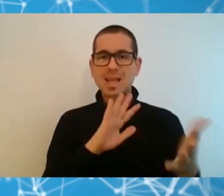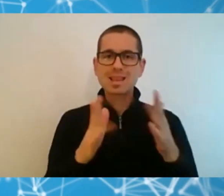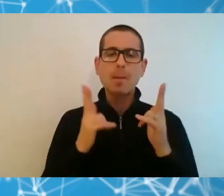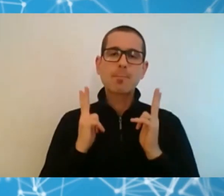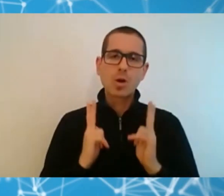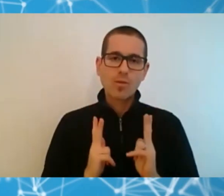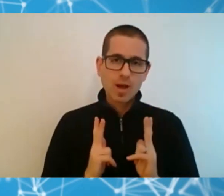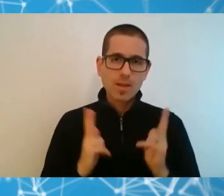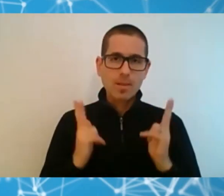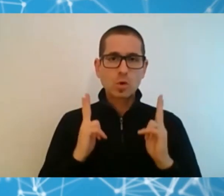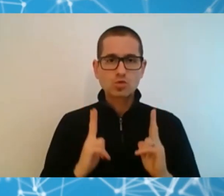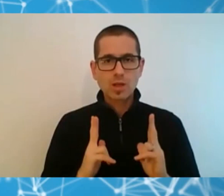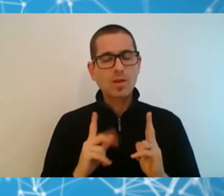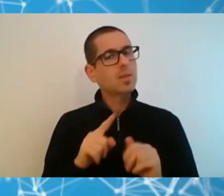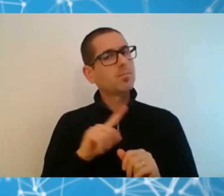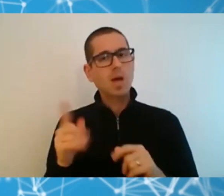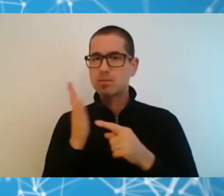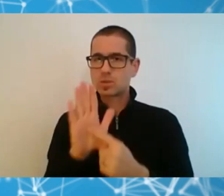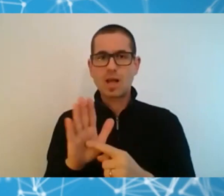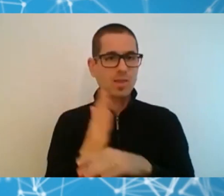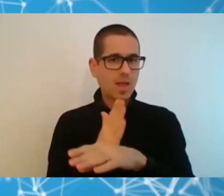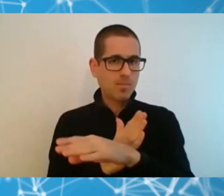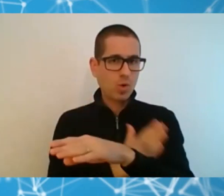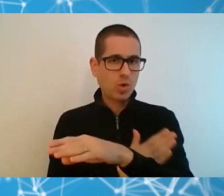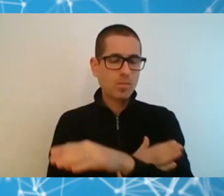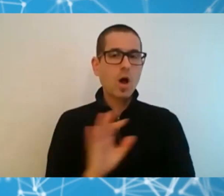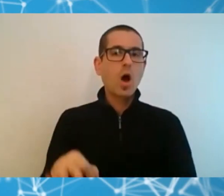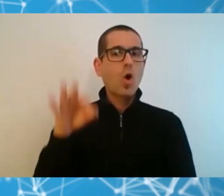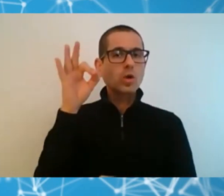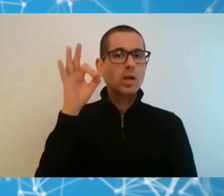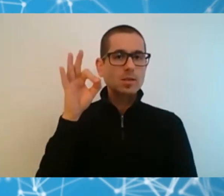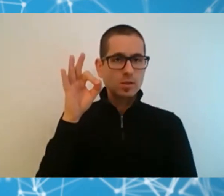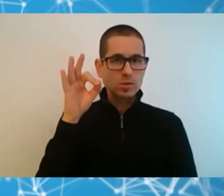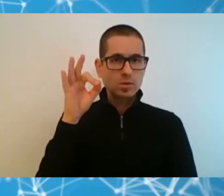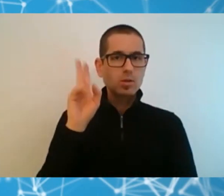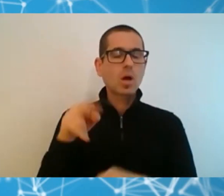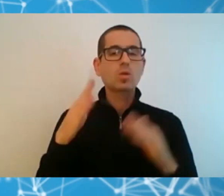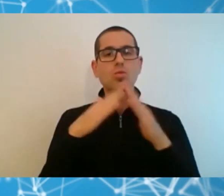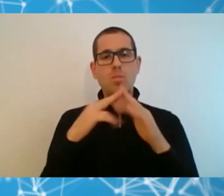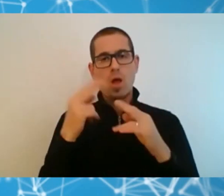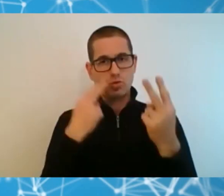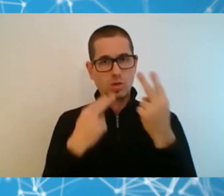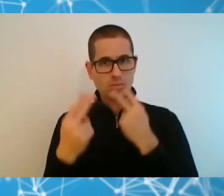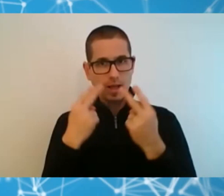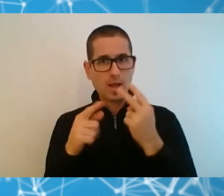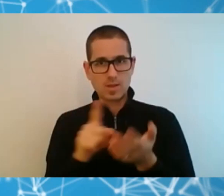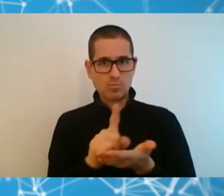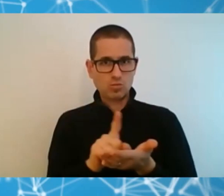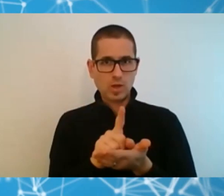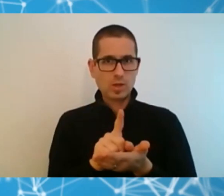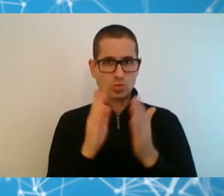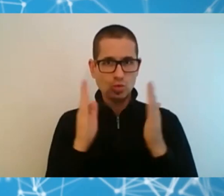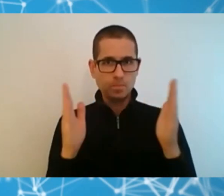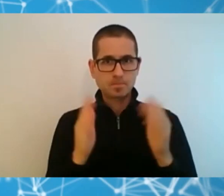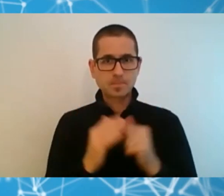počivati, se ne izpostavljati naporom, se pravi, odrasli so v domači negi v tem času.